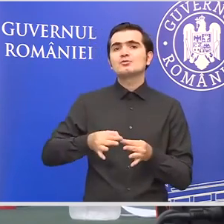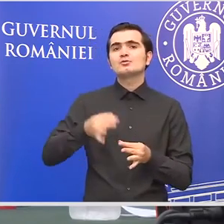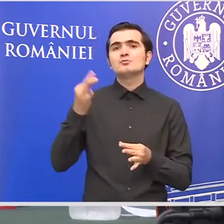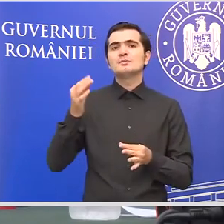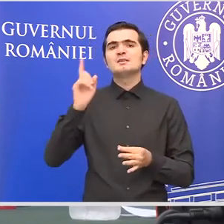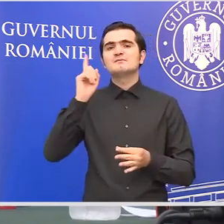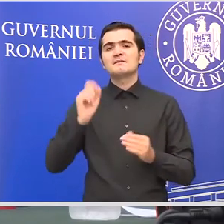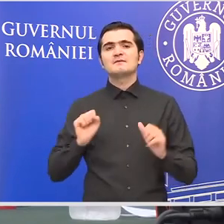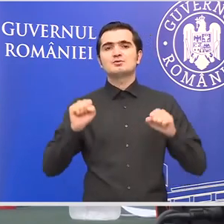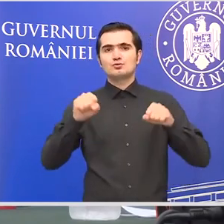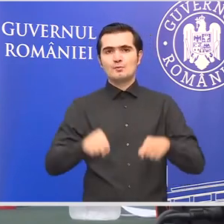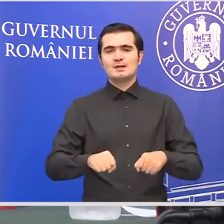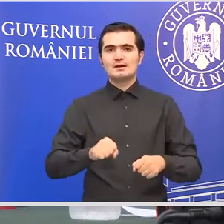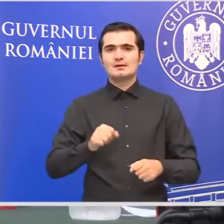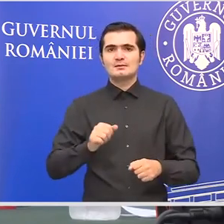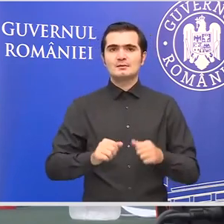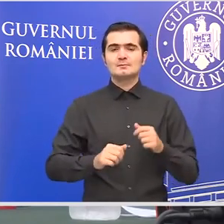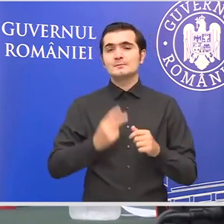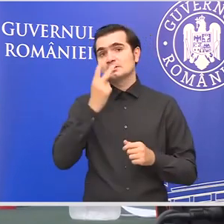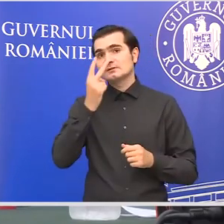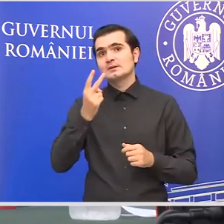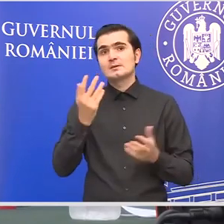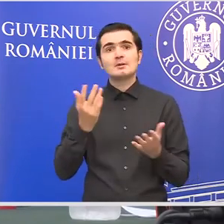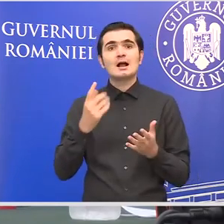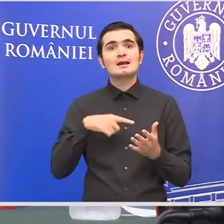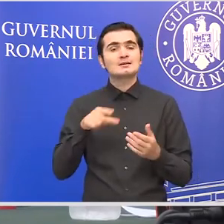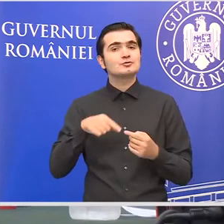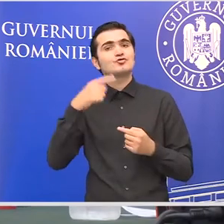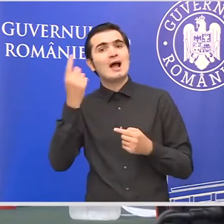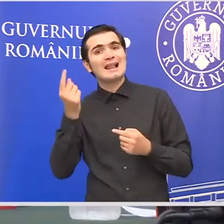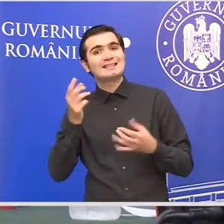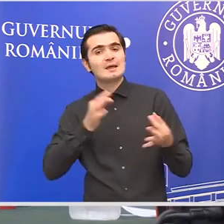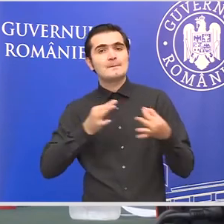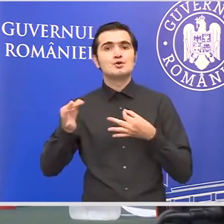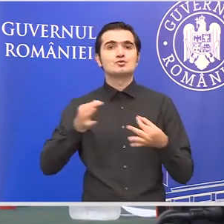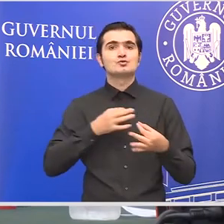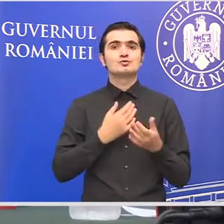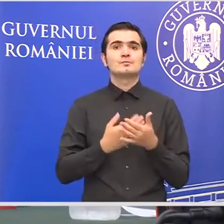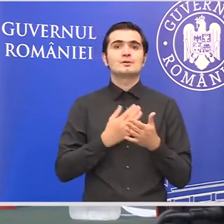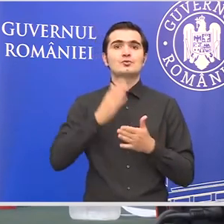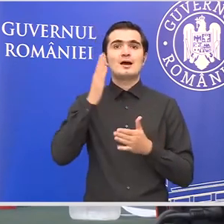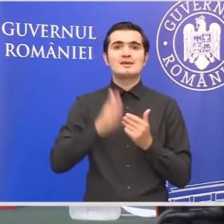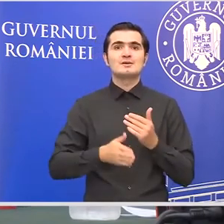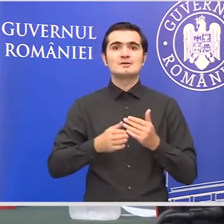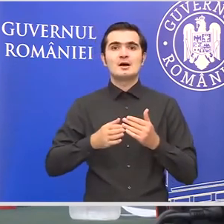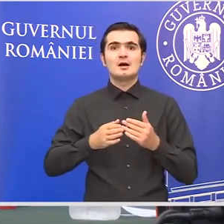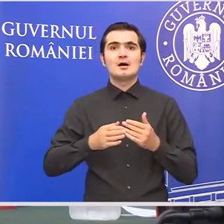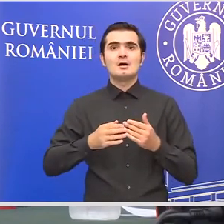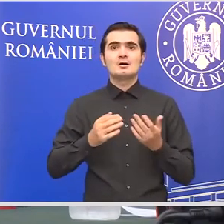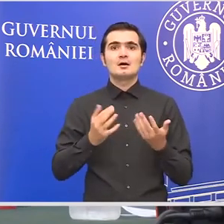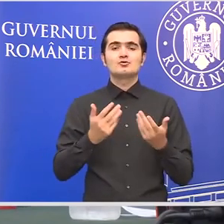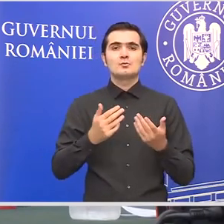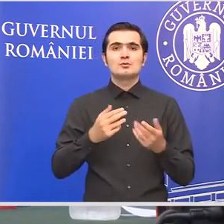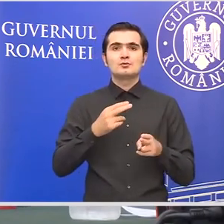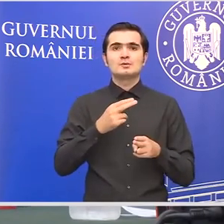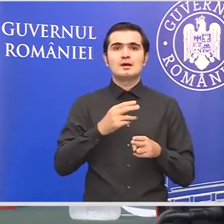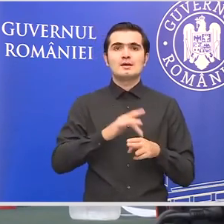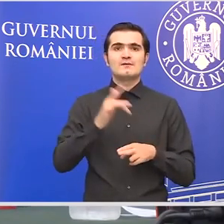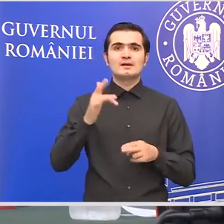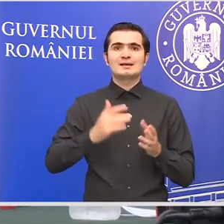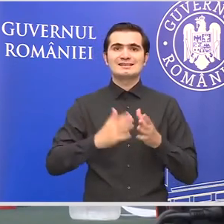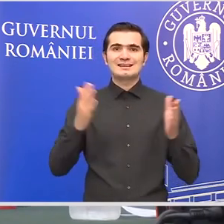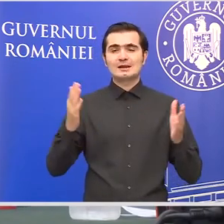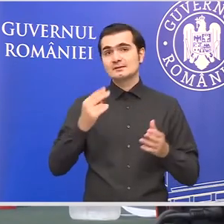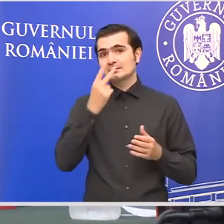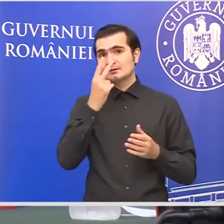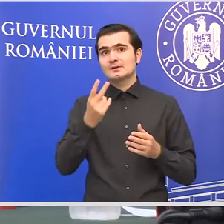în funcție de implementarea altor măsuri care pot să limiteze circulația numărului de cazuri, de asemenea în funcție